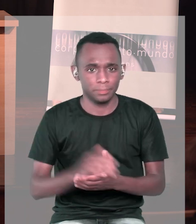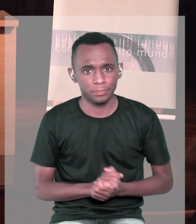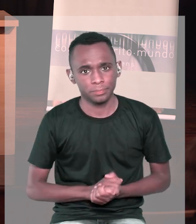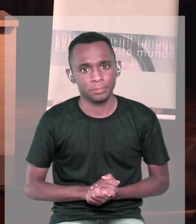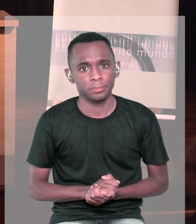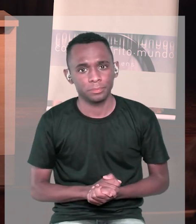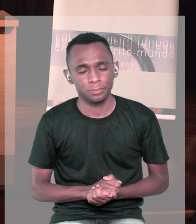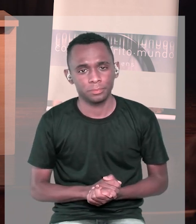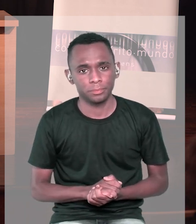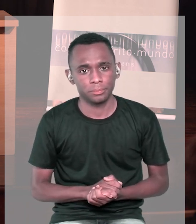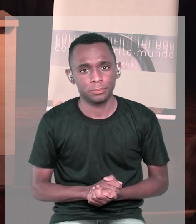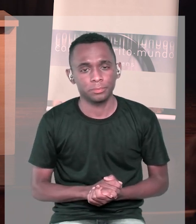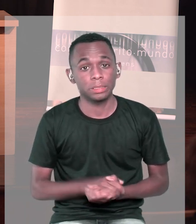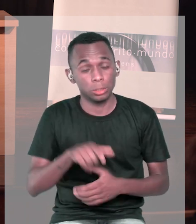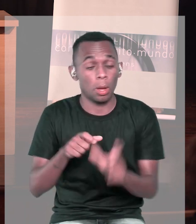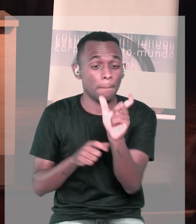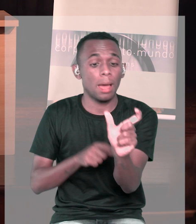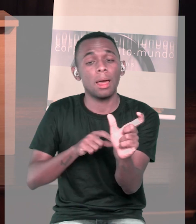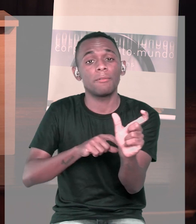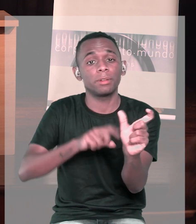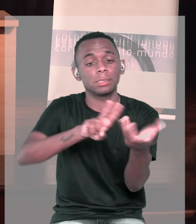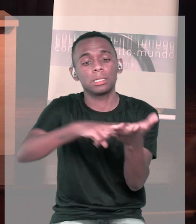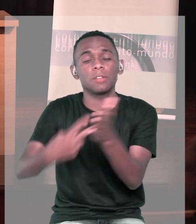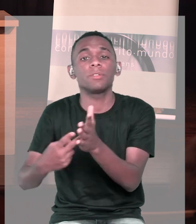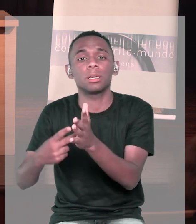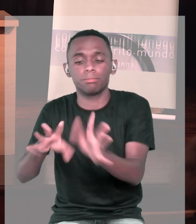par appropriation. Okeiosis é traduzido por